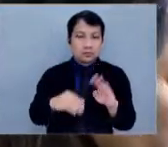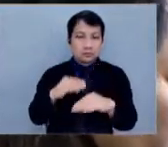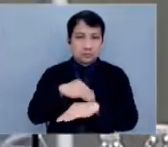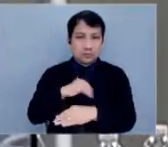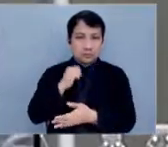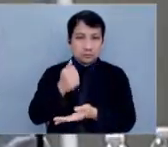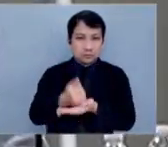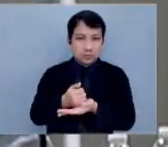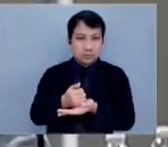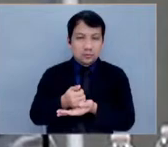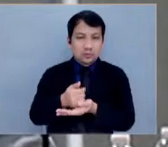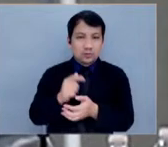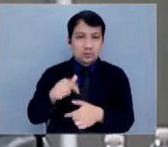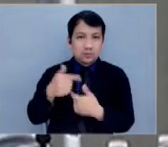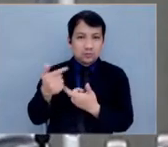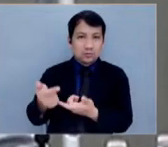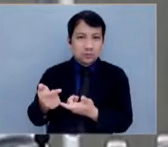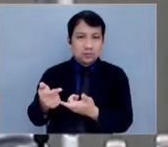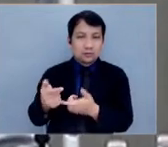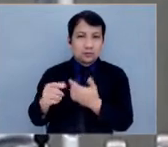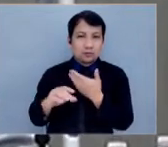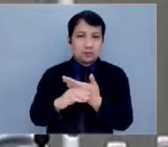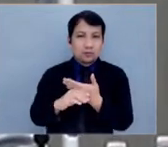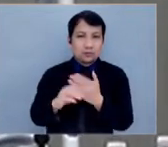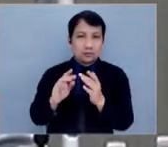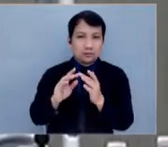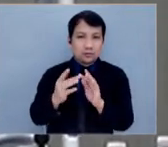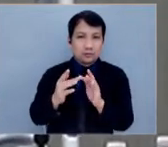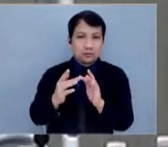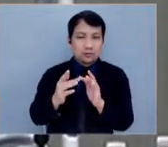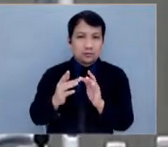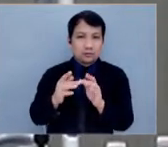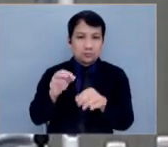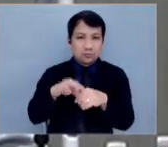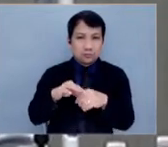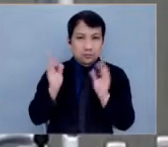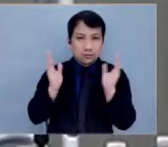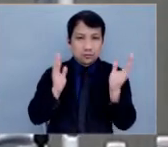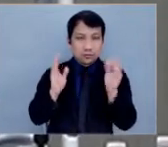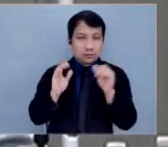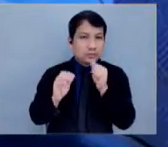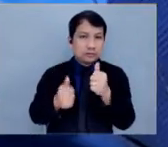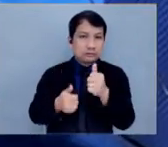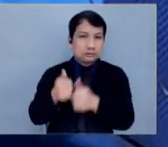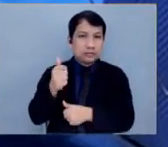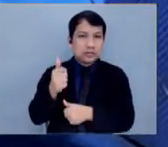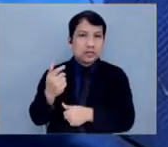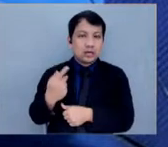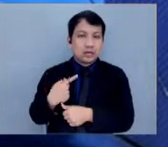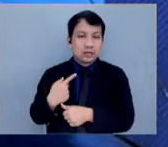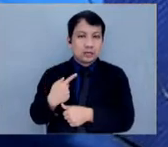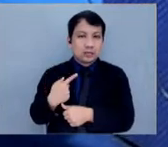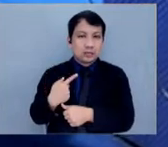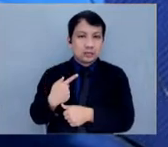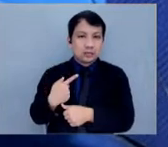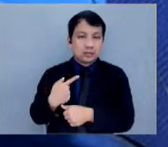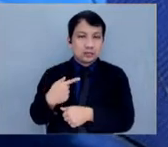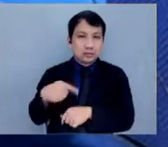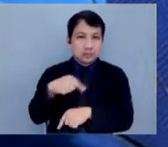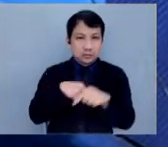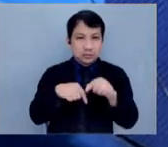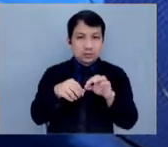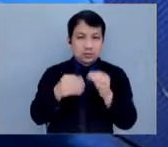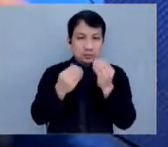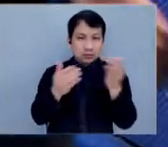kanila ibibigay ang kontrata para sa internet voting service. Kapag hindi pumasa, magkakaroon ulit ng post-evaluation kung saan ang